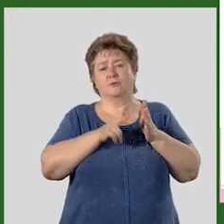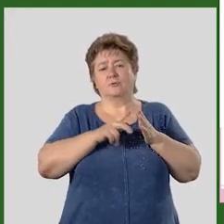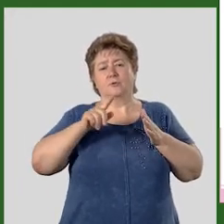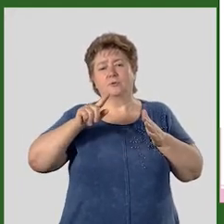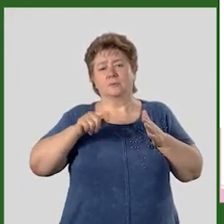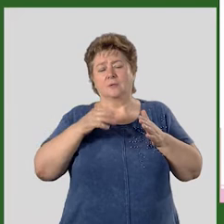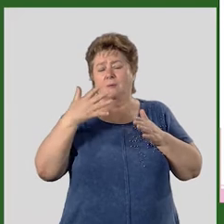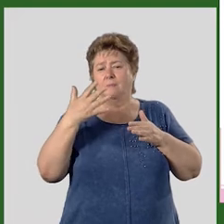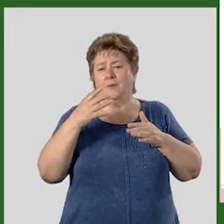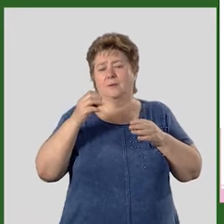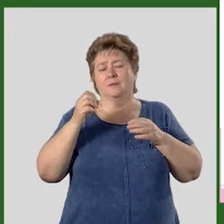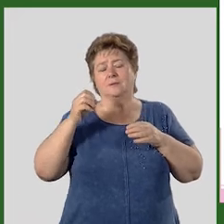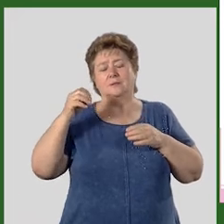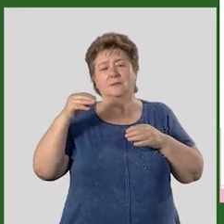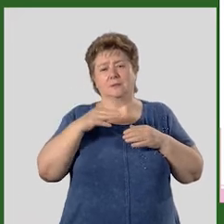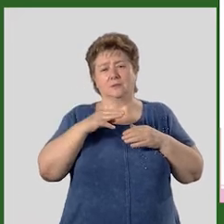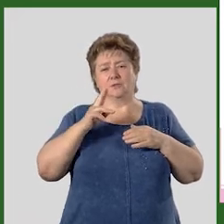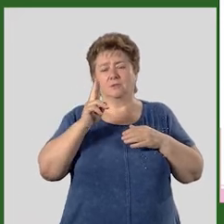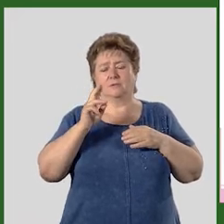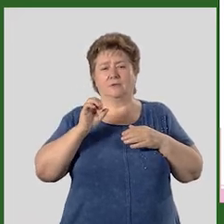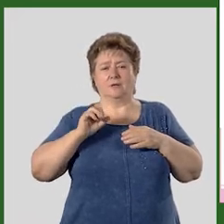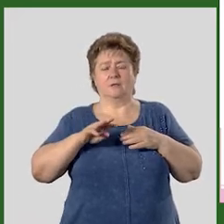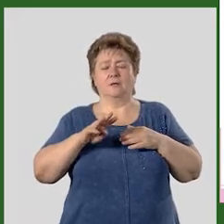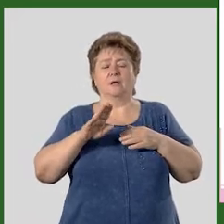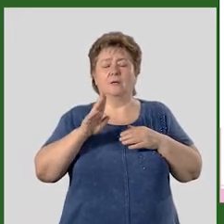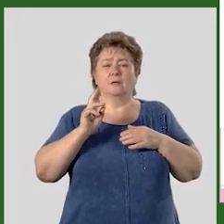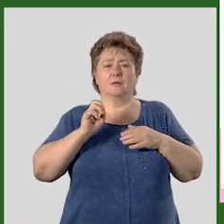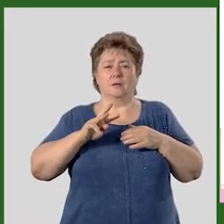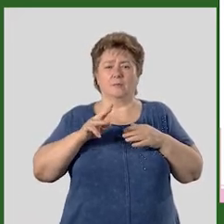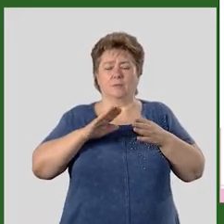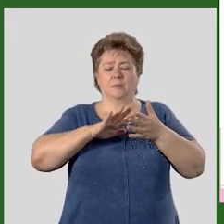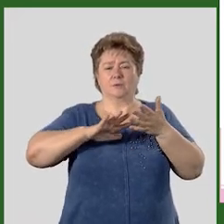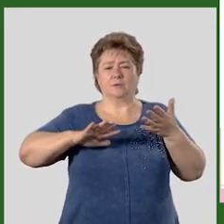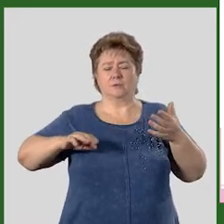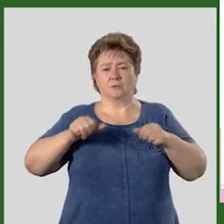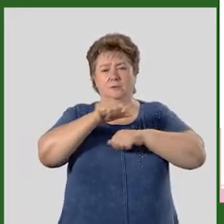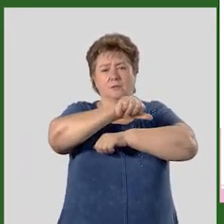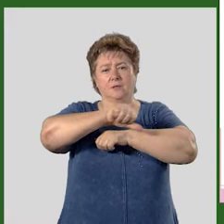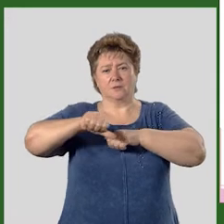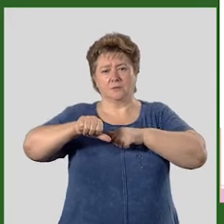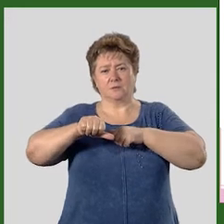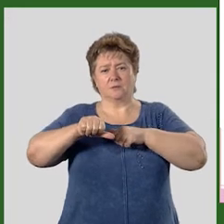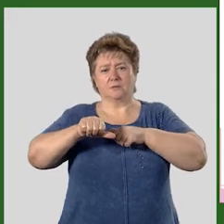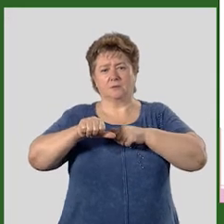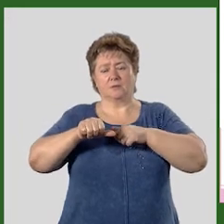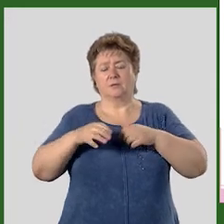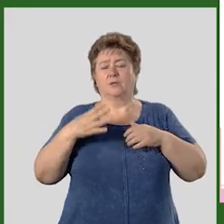198,5 тысяч квадратных километров. Протяженность границ